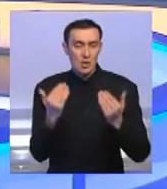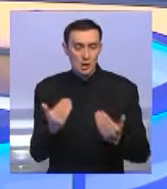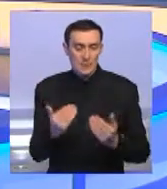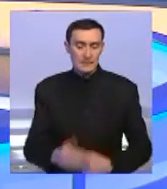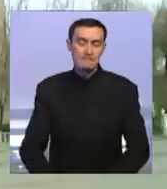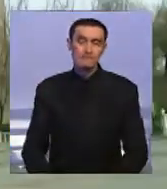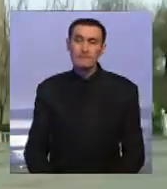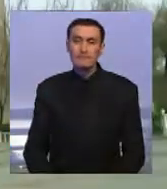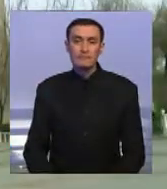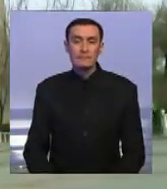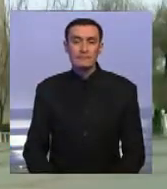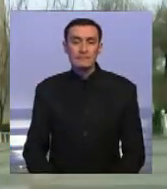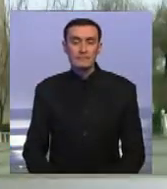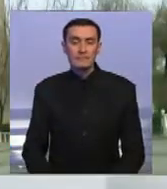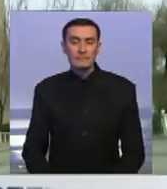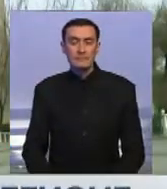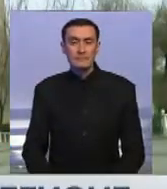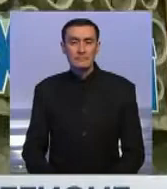Тажибаева.